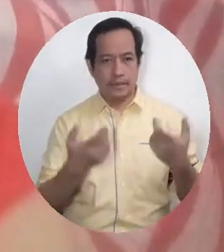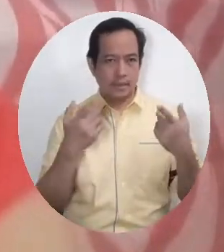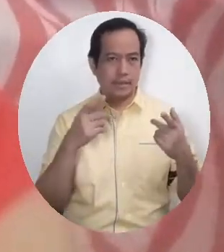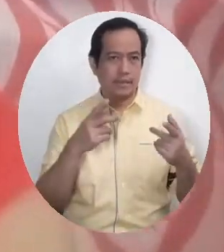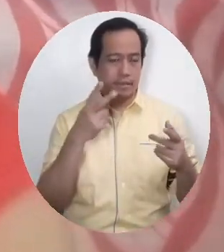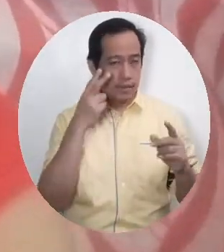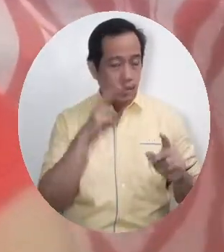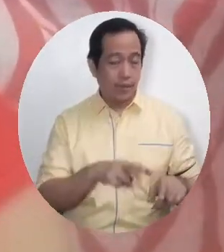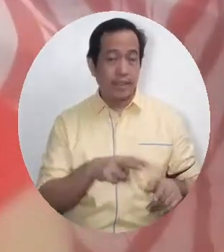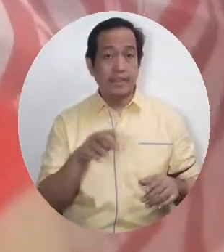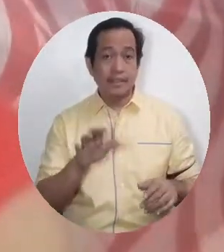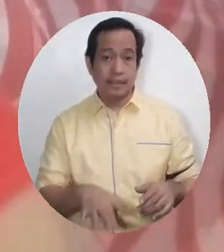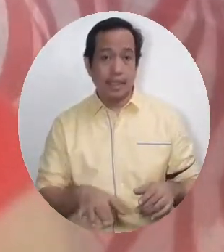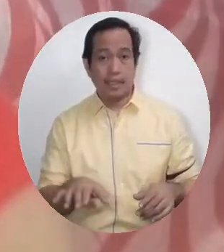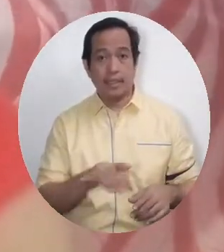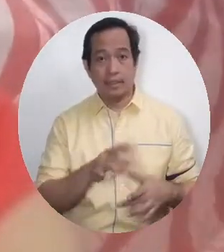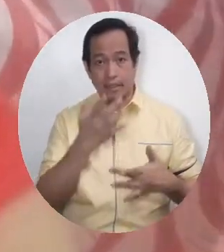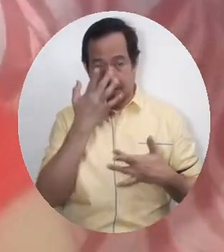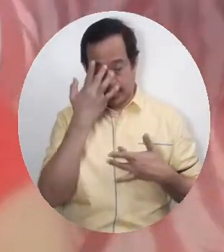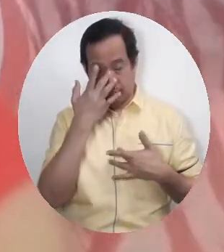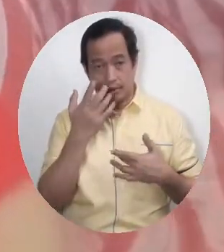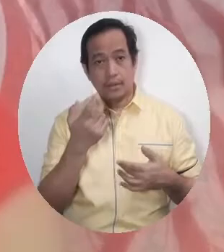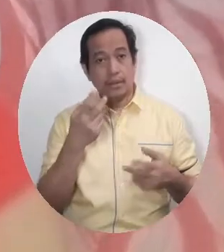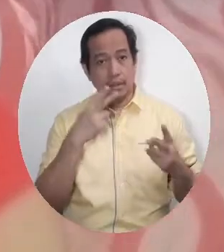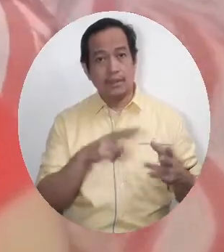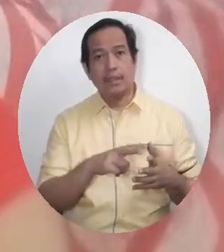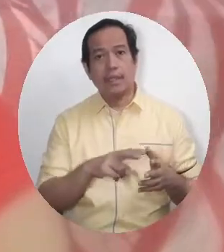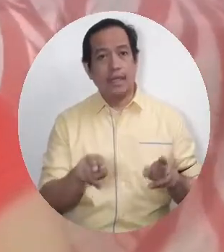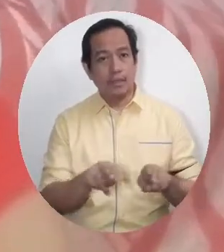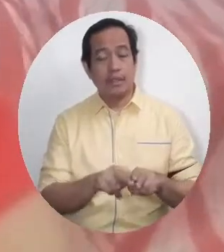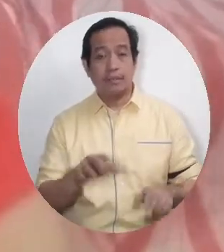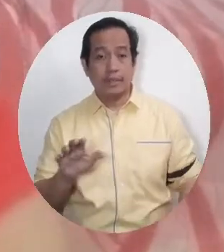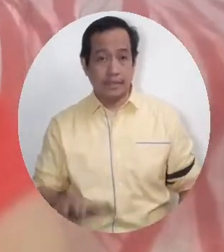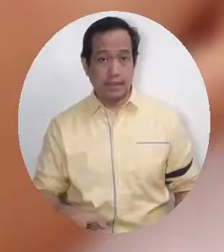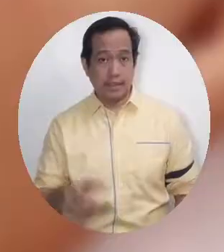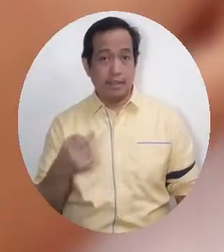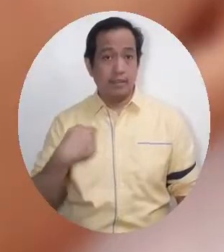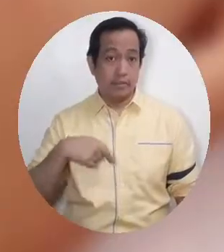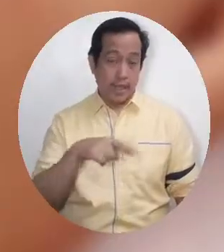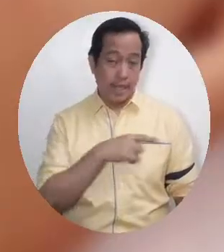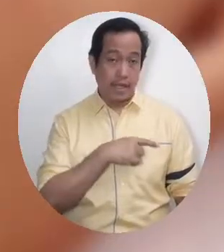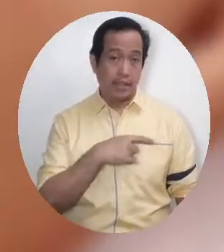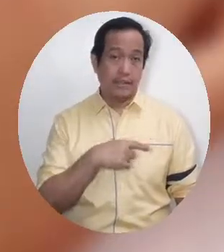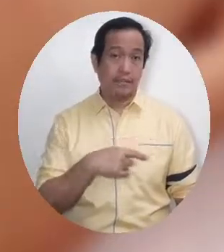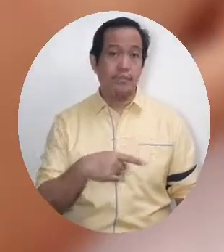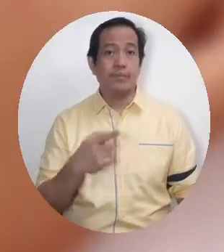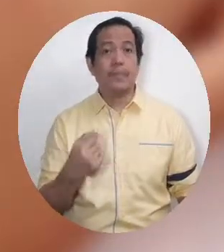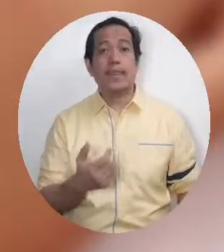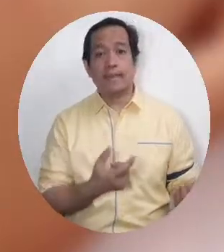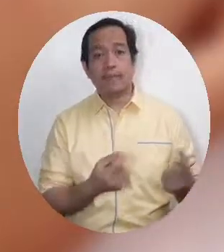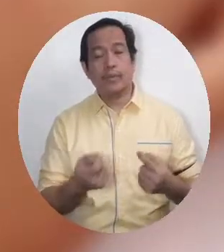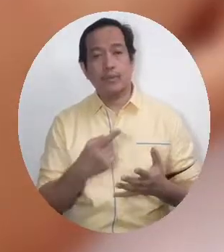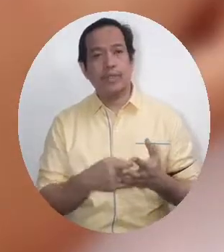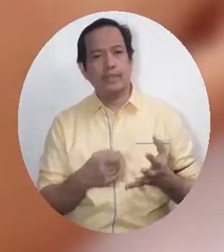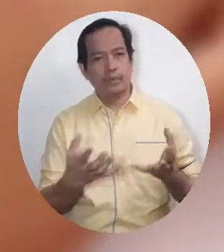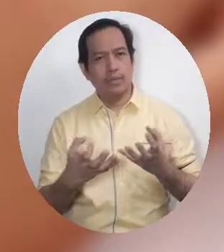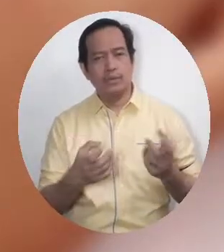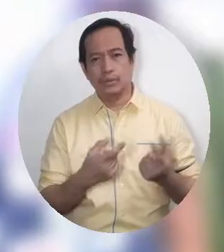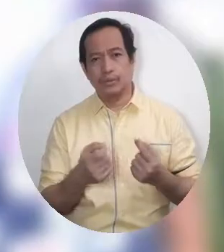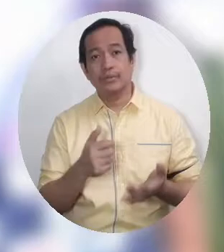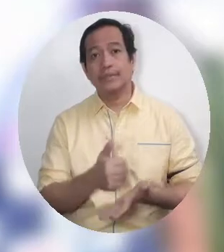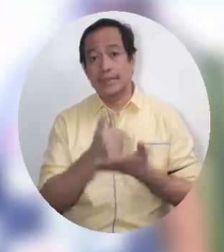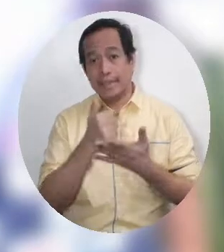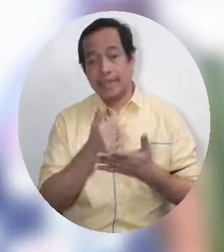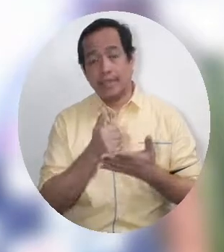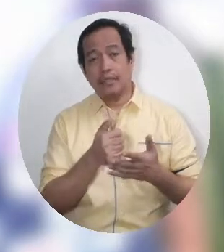wag po natin siya tingnan bilang batang may sakit. Normal, ganun po, normal siyang bata sa amin. Nagagawa niya yung bagay na